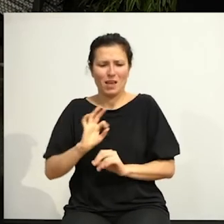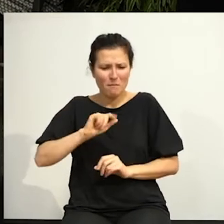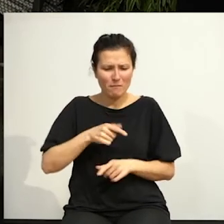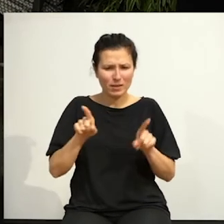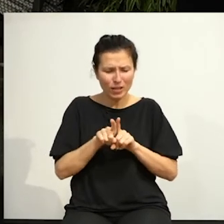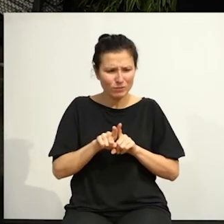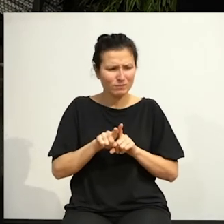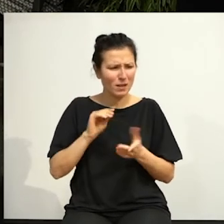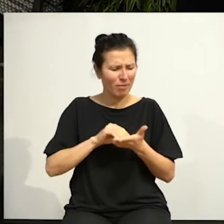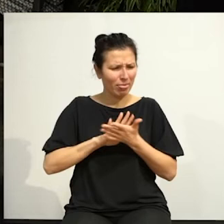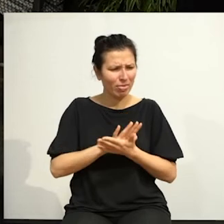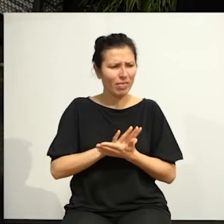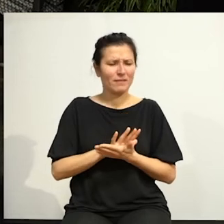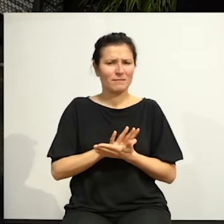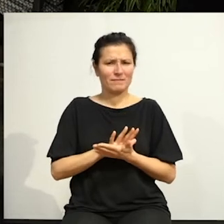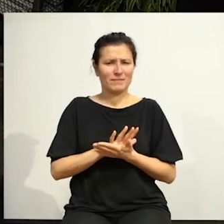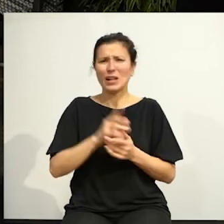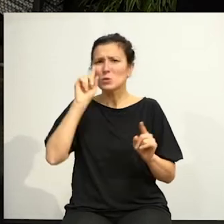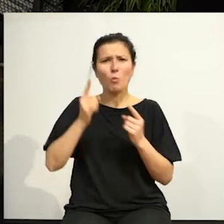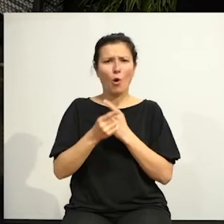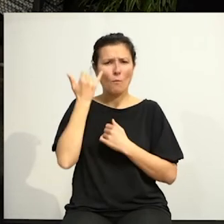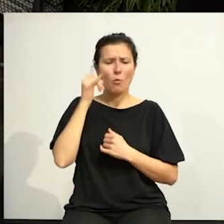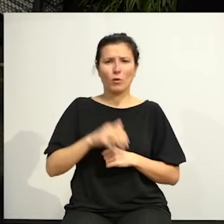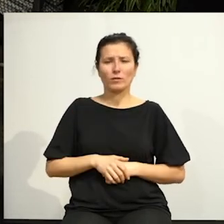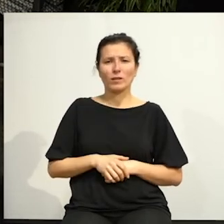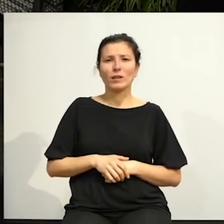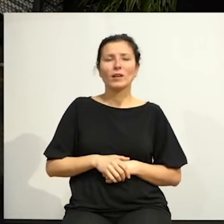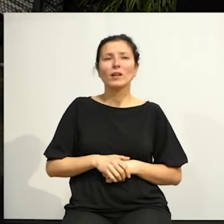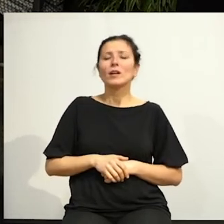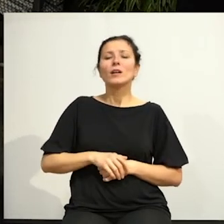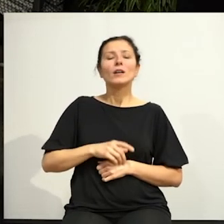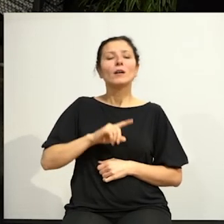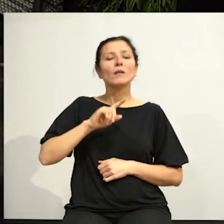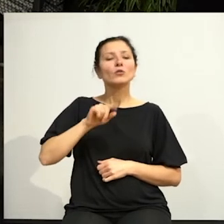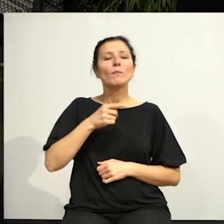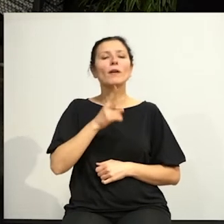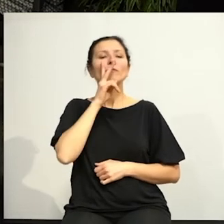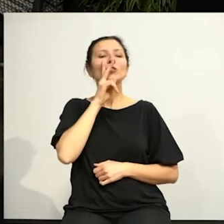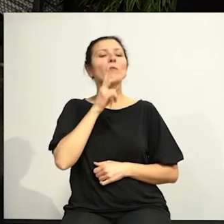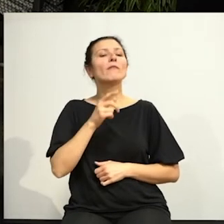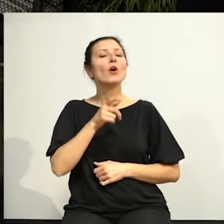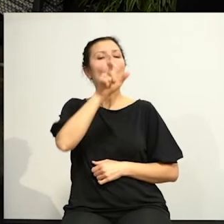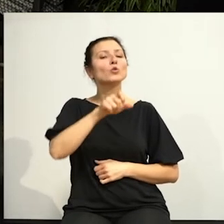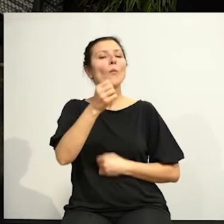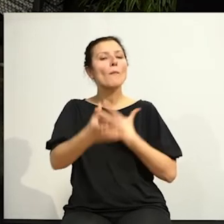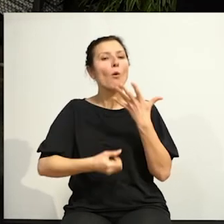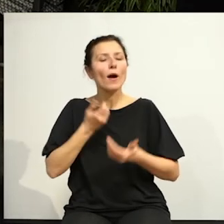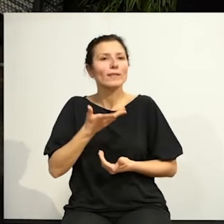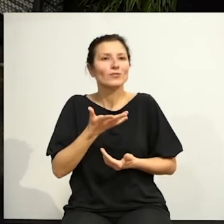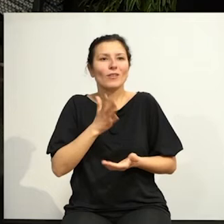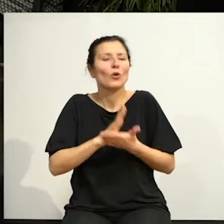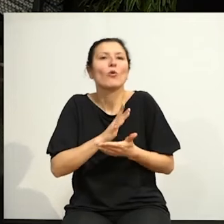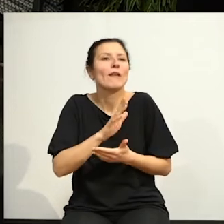żeby troszeczkę widzieć w poecie kogoś innego niż tego właśnie, wieszcza, kogoś